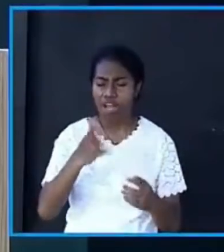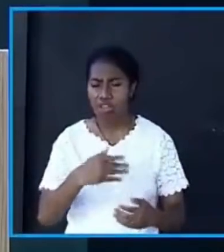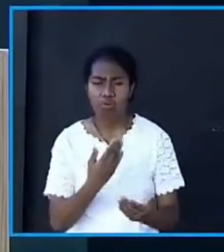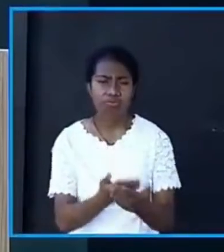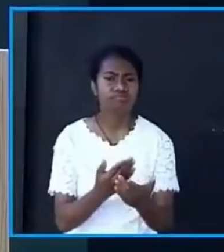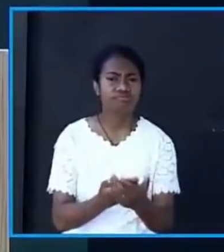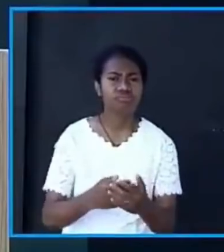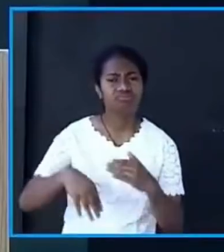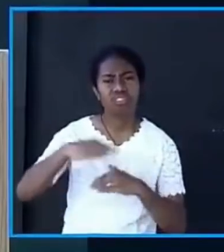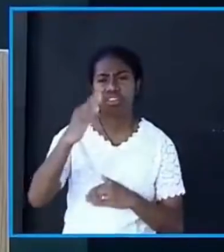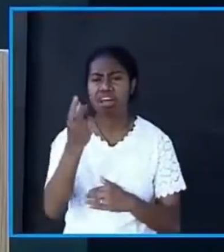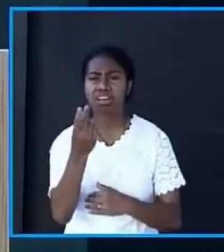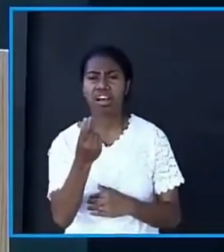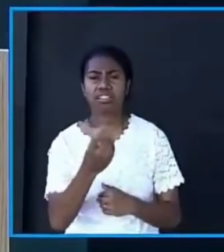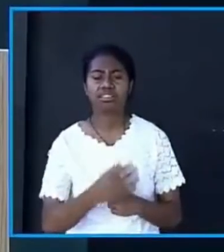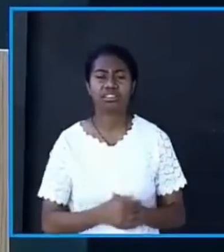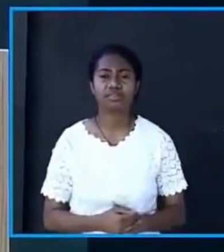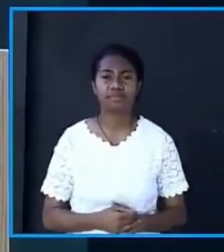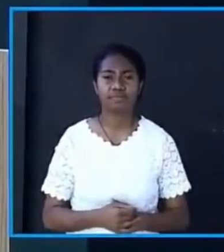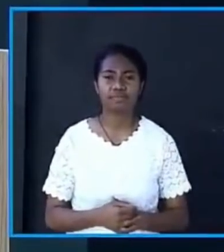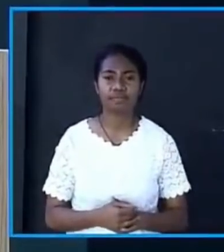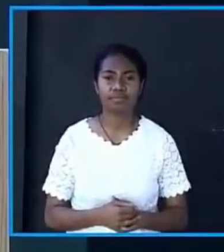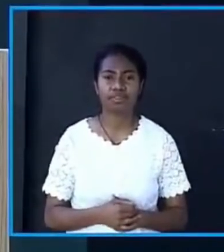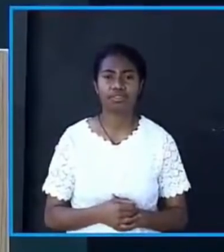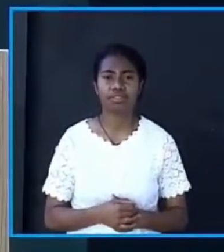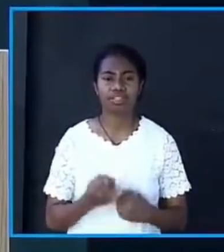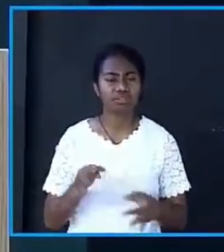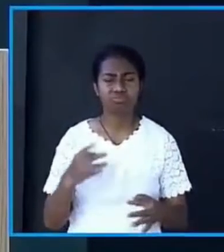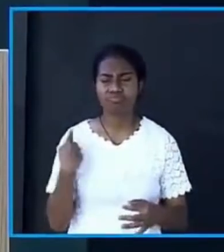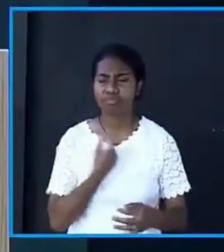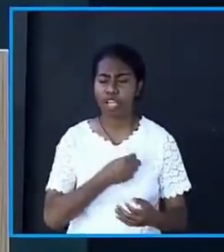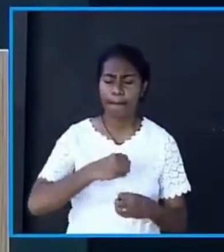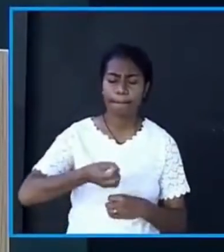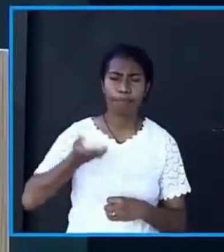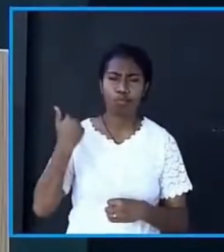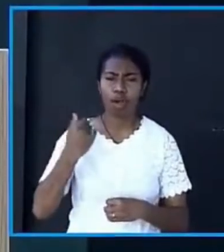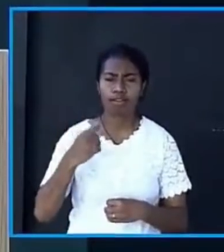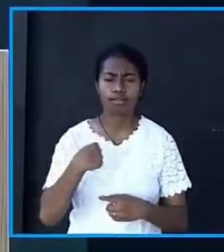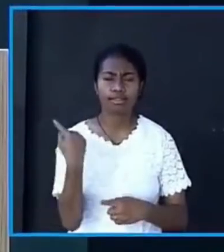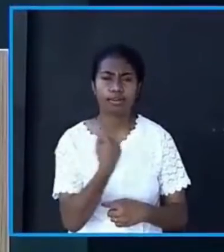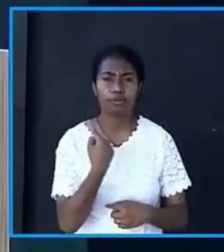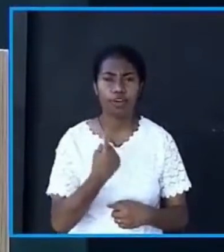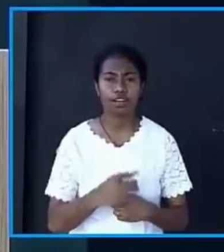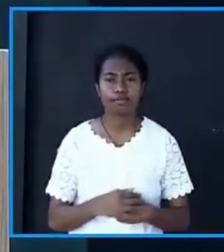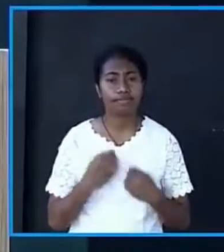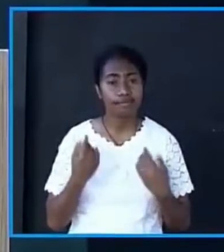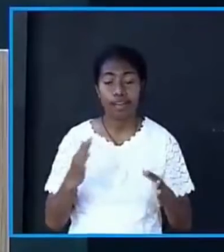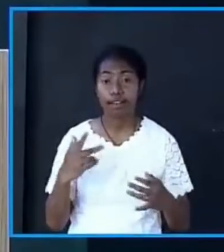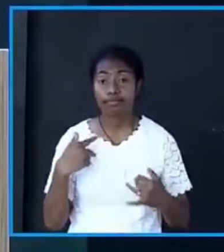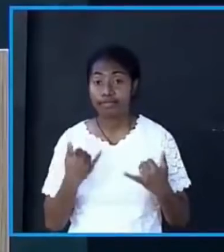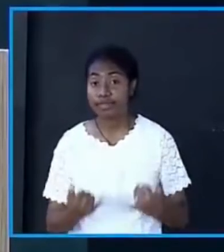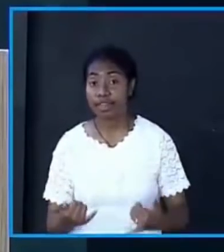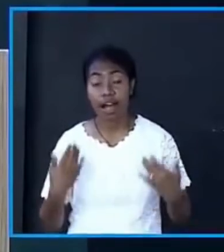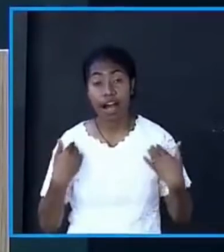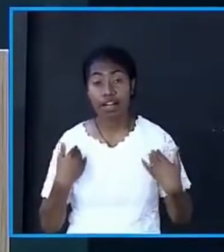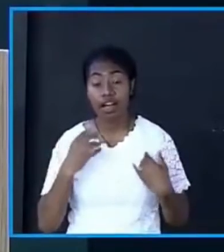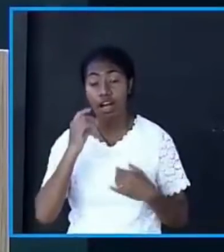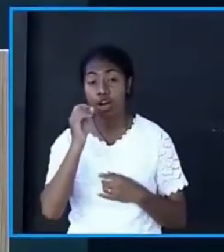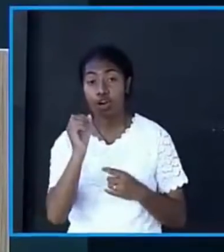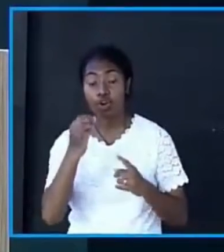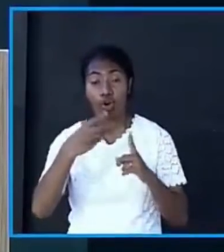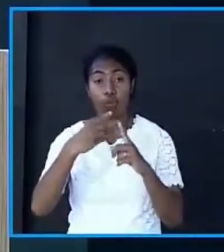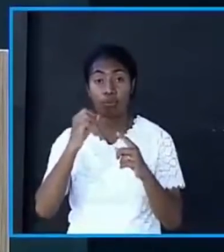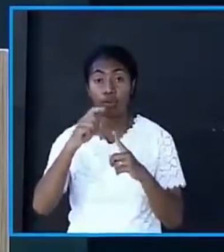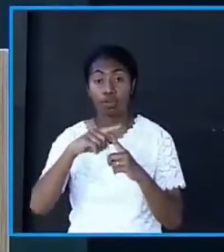THR segala macam tidak perlu Buang semua bahkan sekarang ada robot yang bahkan sudah